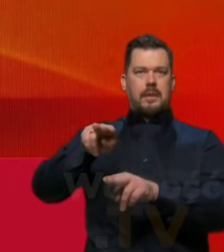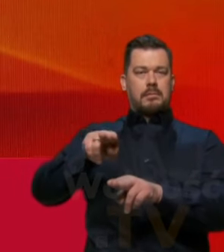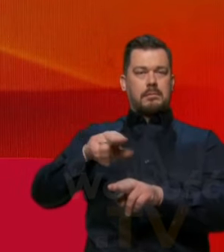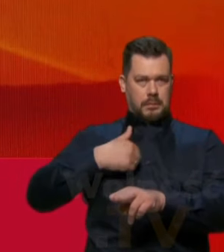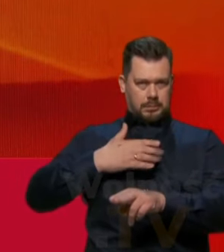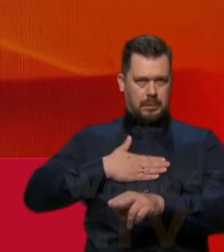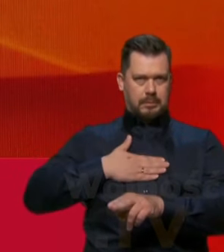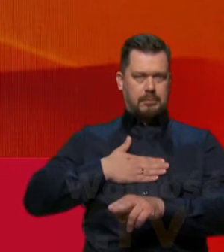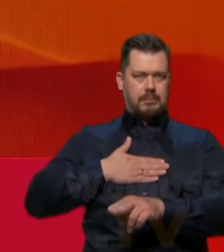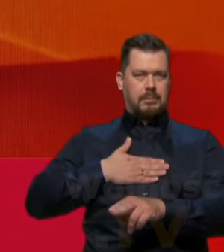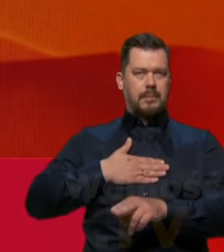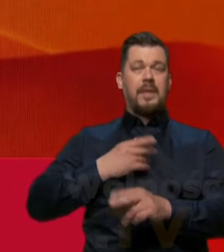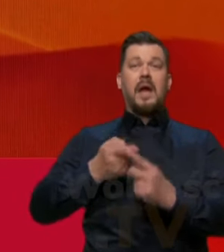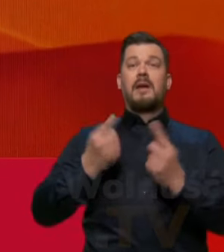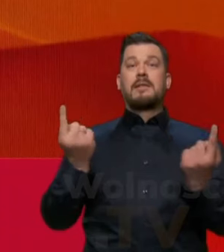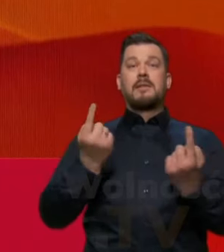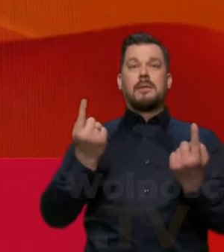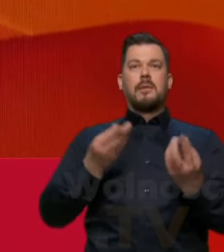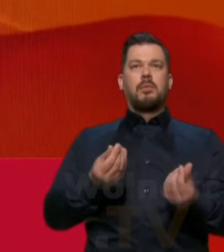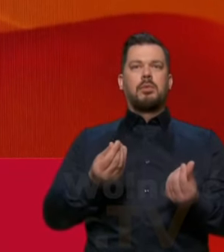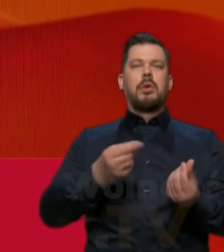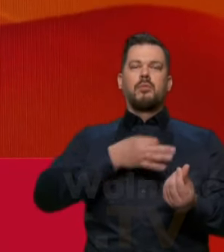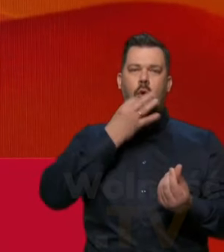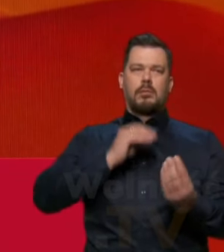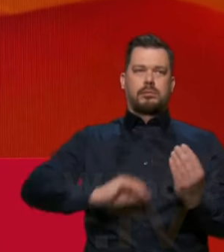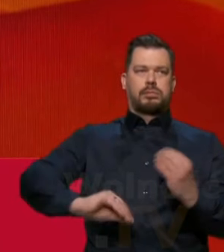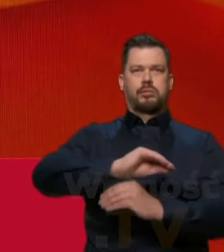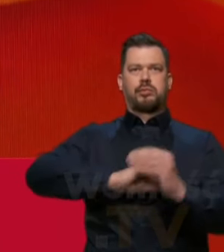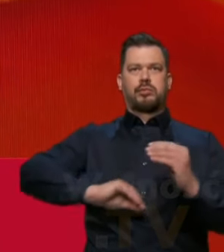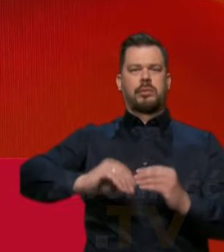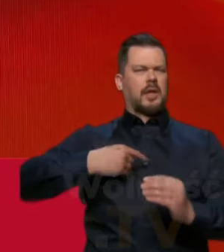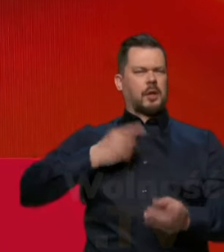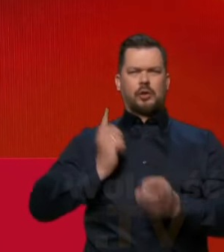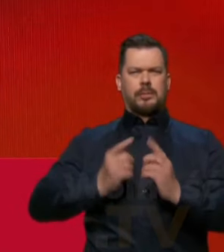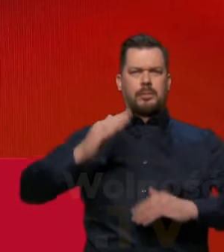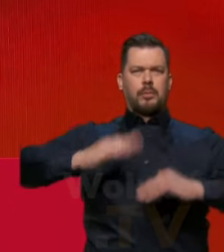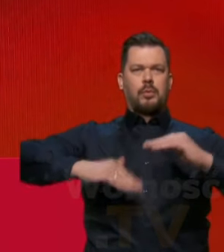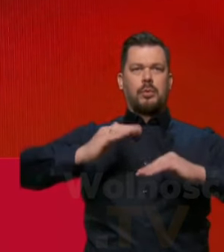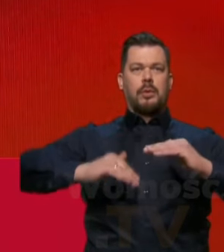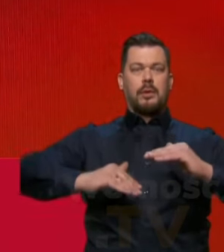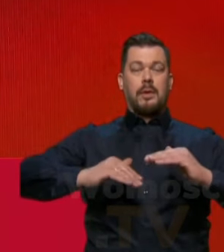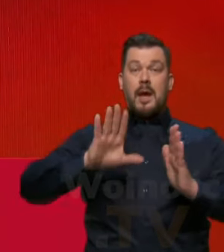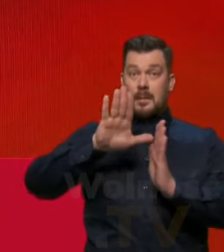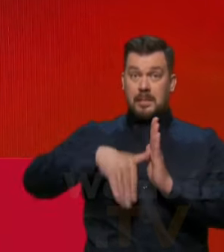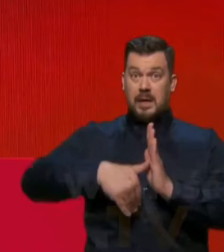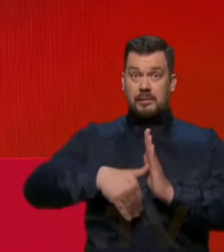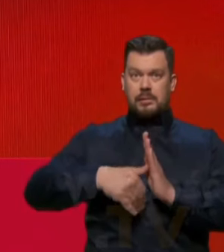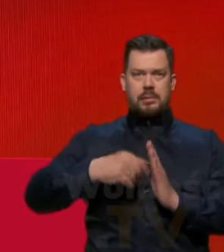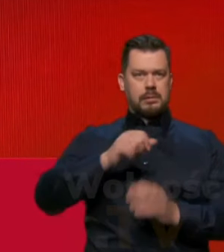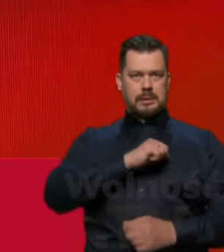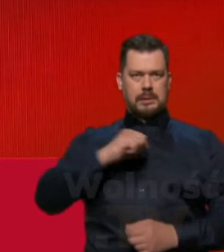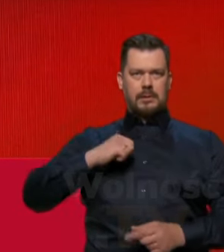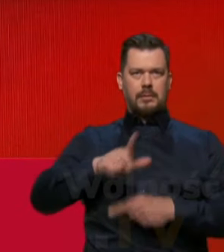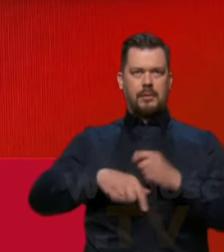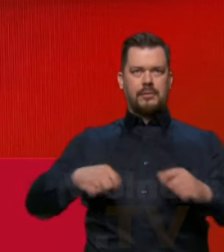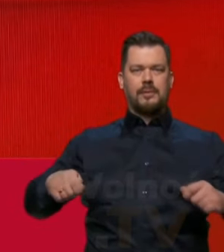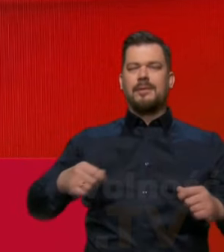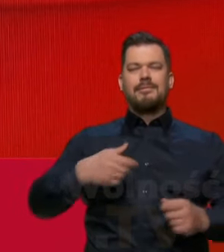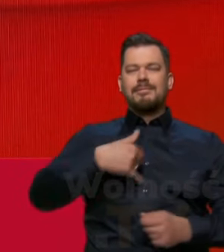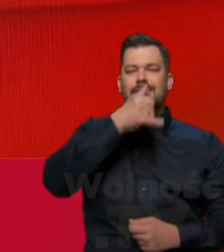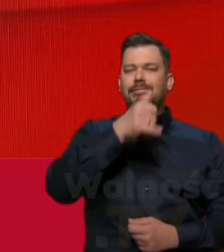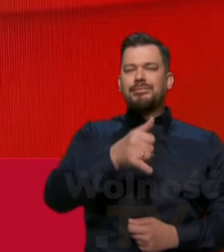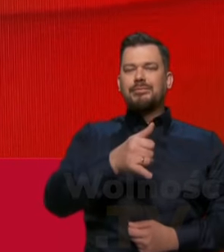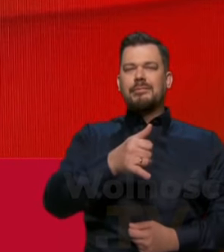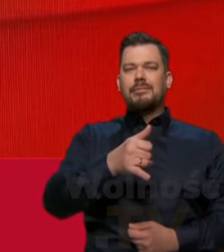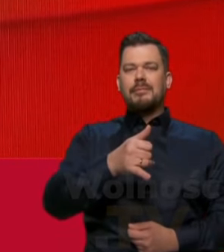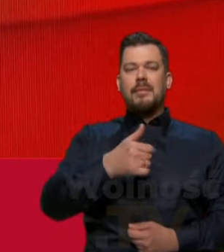Teraz sytuacja budżetowa miasta się na pewno polepszy i oczywiście przyspieszymy. Natomiast miasto nie jest od tego, żeby samo rozwiązać ten problem, dlatego że my przede